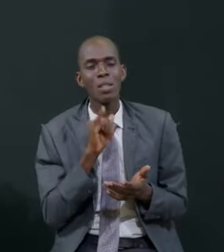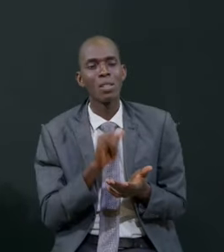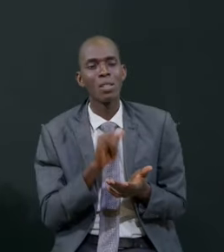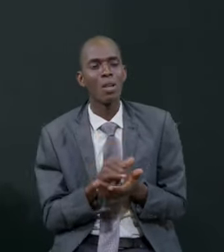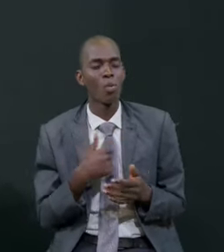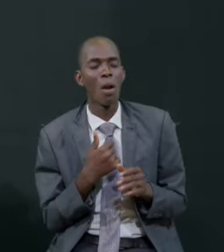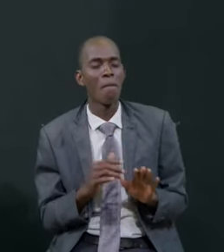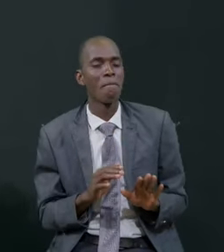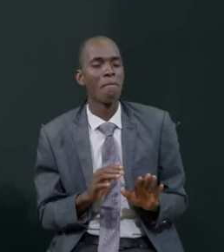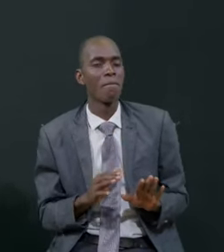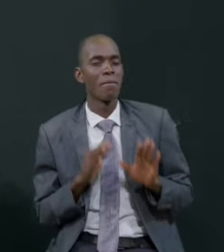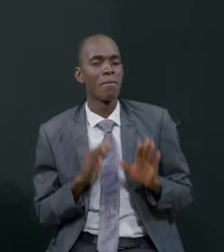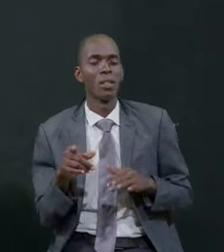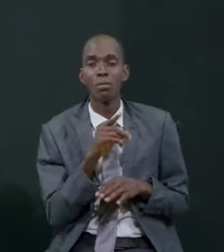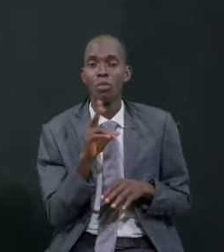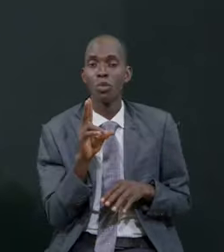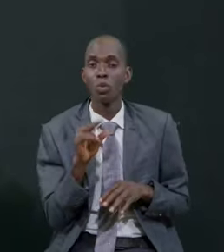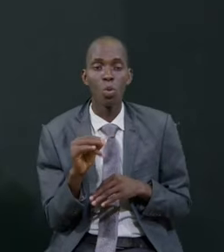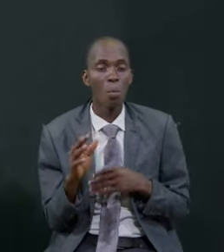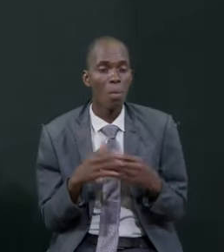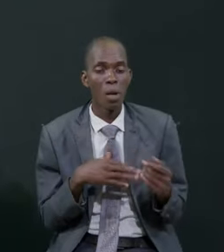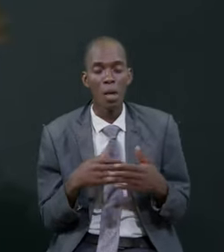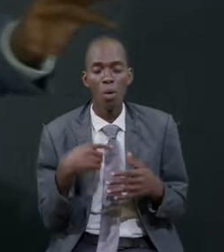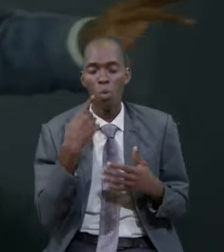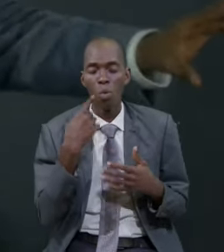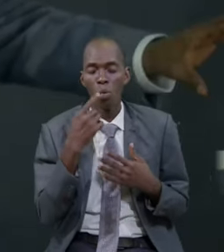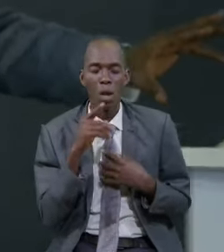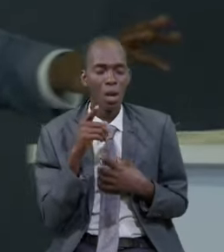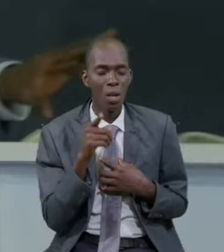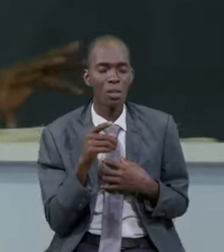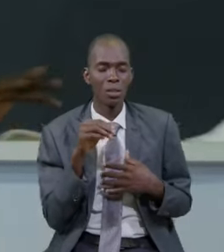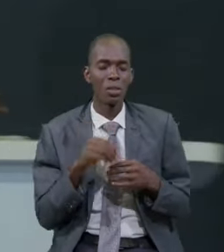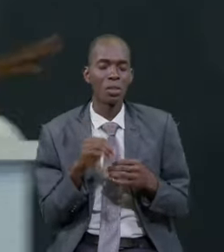peu importe qui tu es, dans leur église,